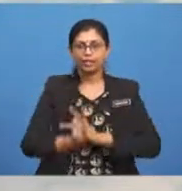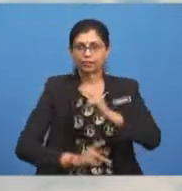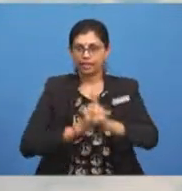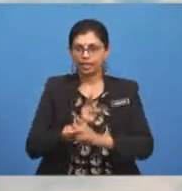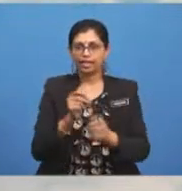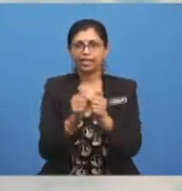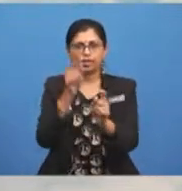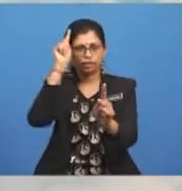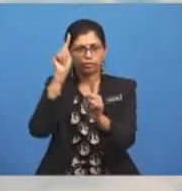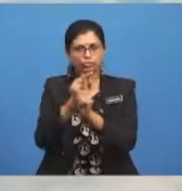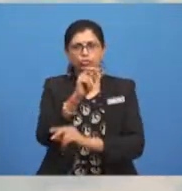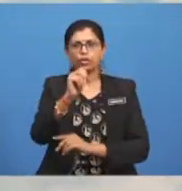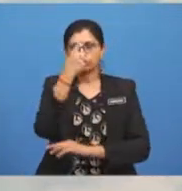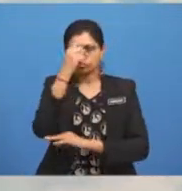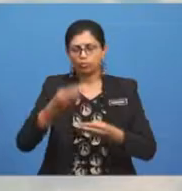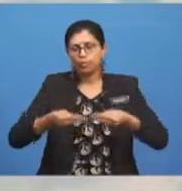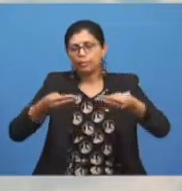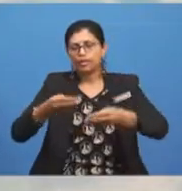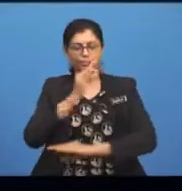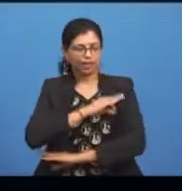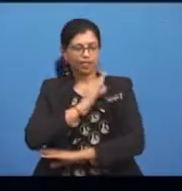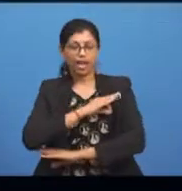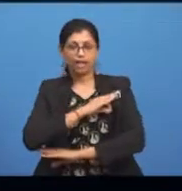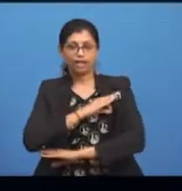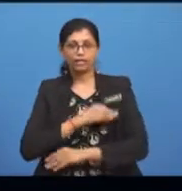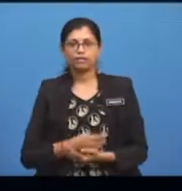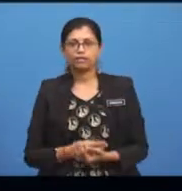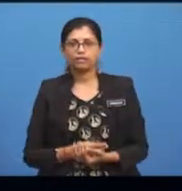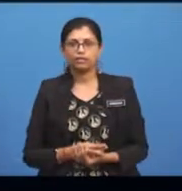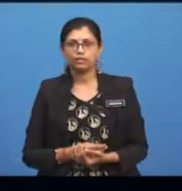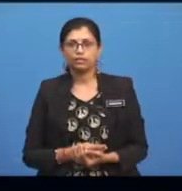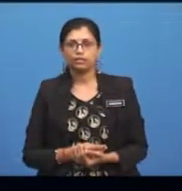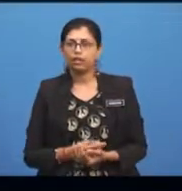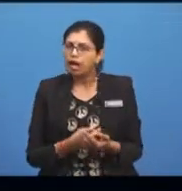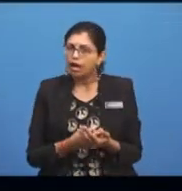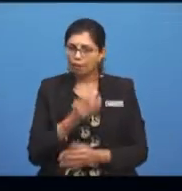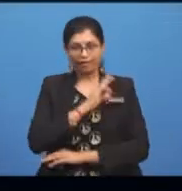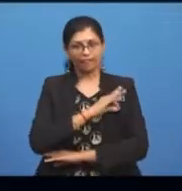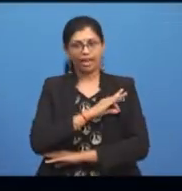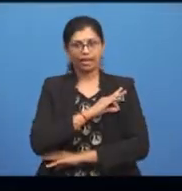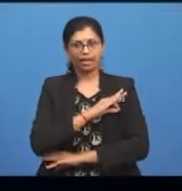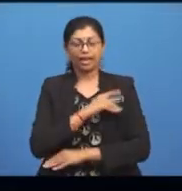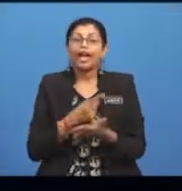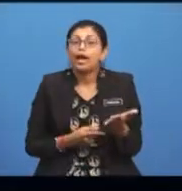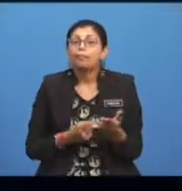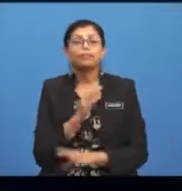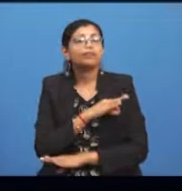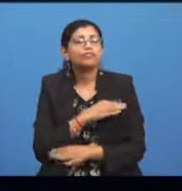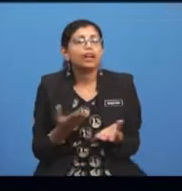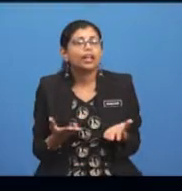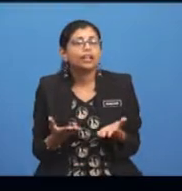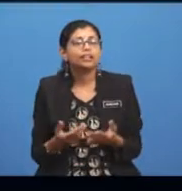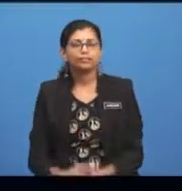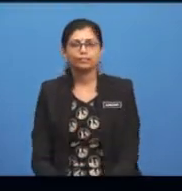tujuan untuk memberi manfaat tertentu. Ha, tahukah murid-murid apakah manfaat yang kita perolehi